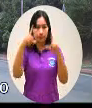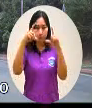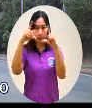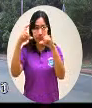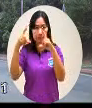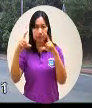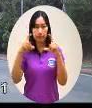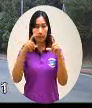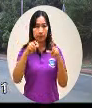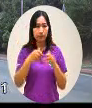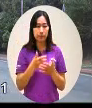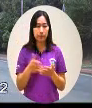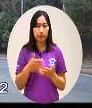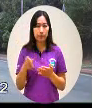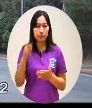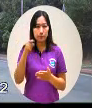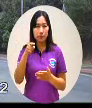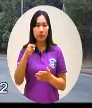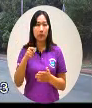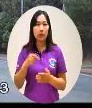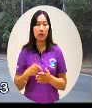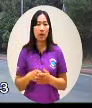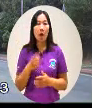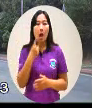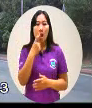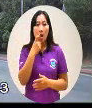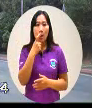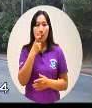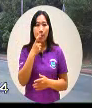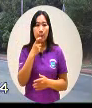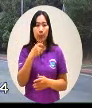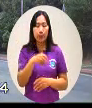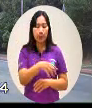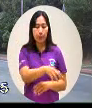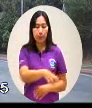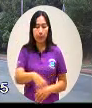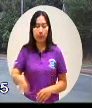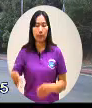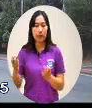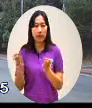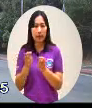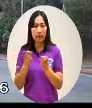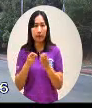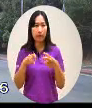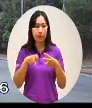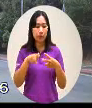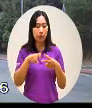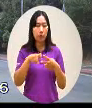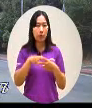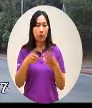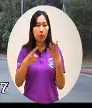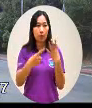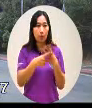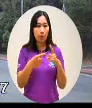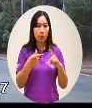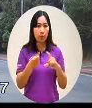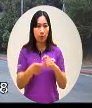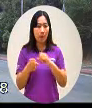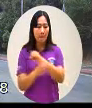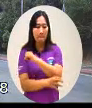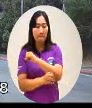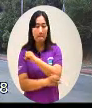这因为吼。拢是热带啦，啊，热带附近东亚区吼，拢排放二氧化碳，佮高